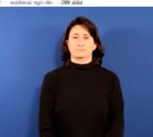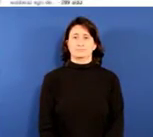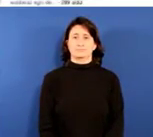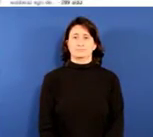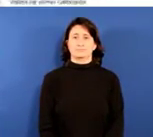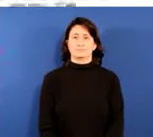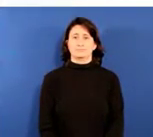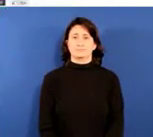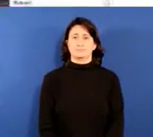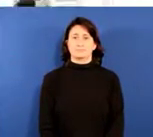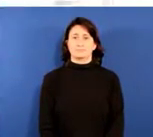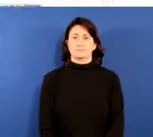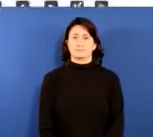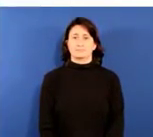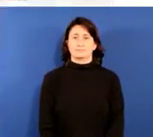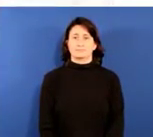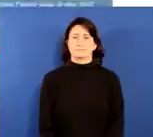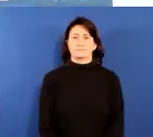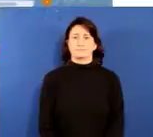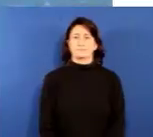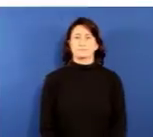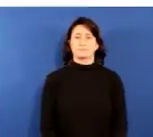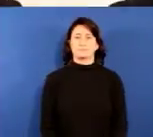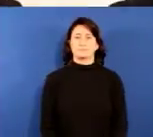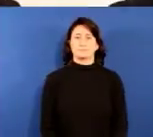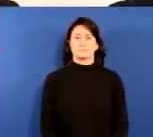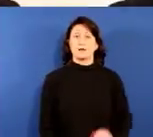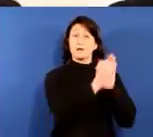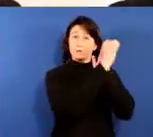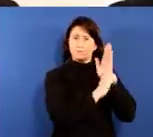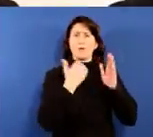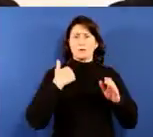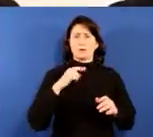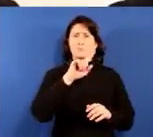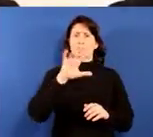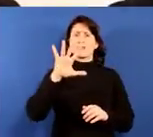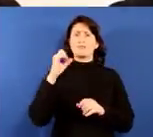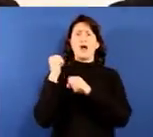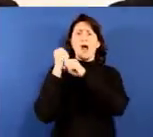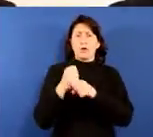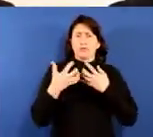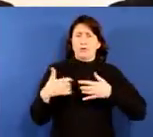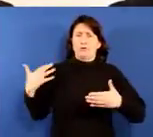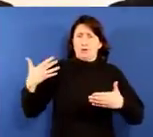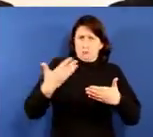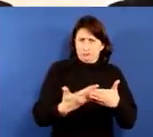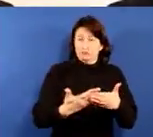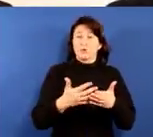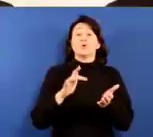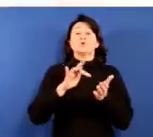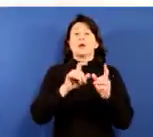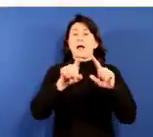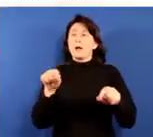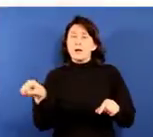bizkaiera sustatzeko eta gizartean eratzeko egin duen ahalegina. Argitalpenak euskararen erabilera eta zabalkundea bultzatzen